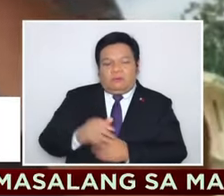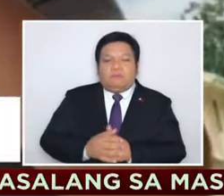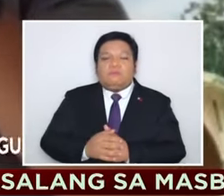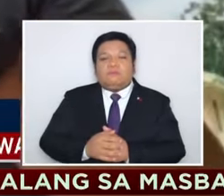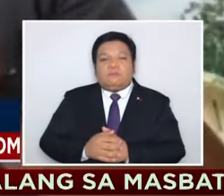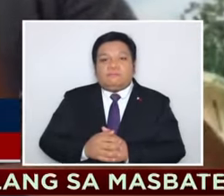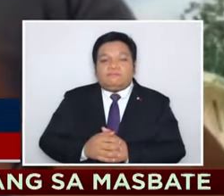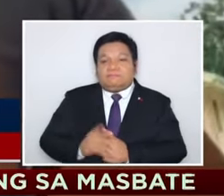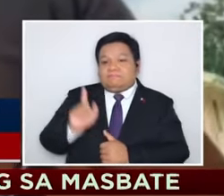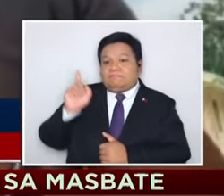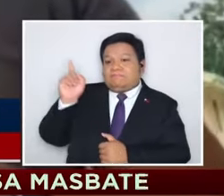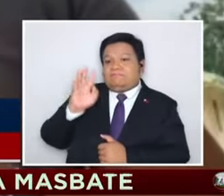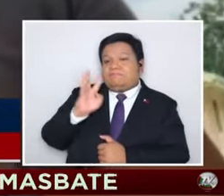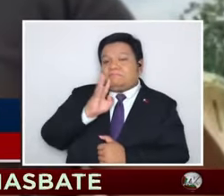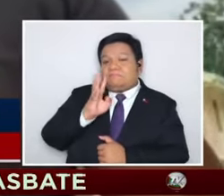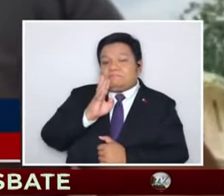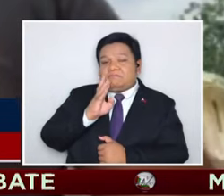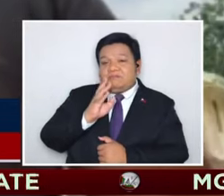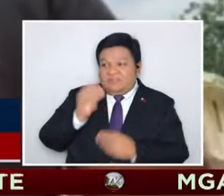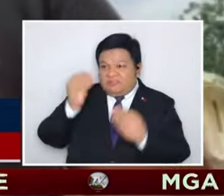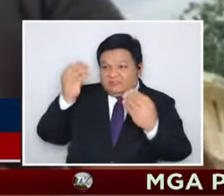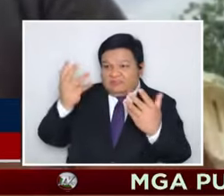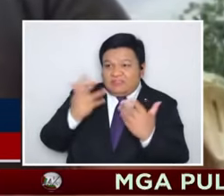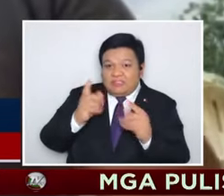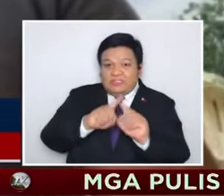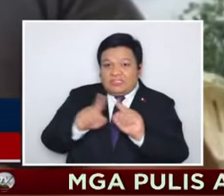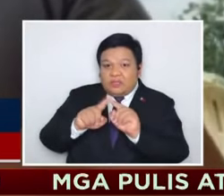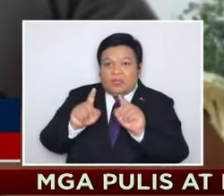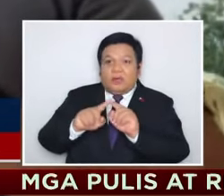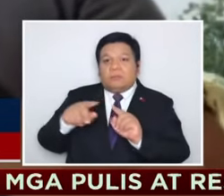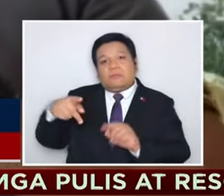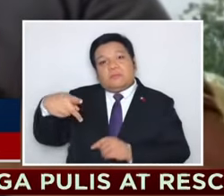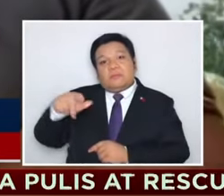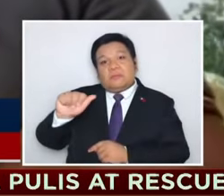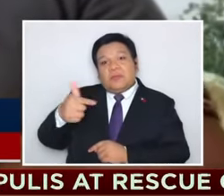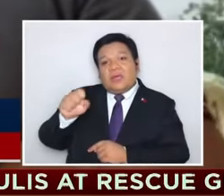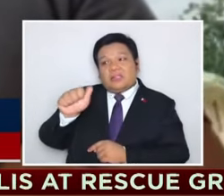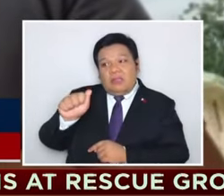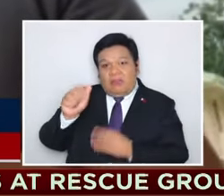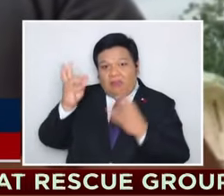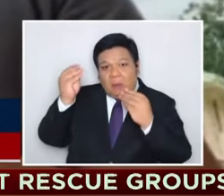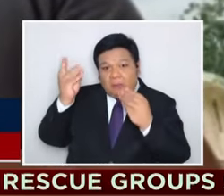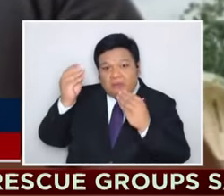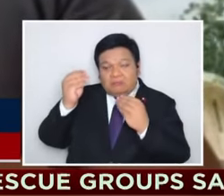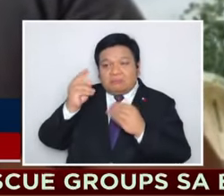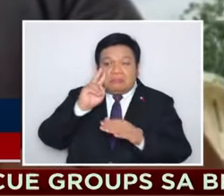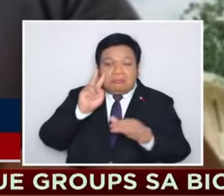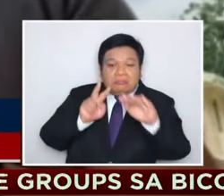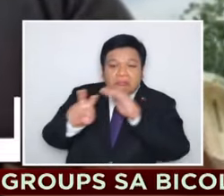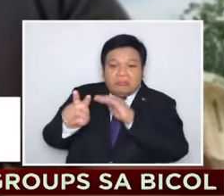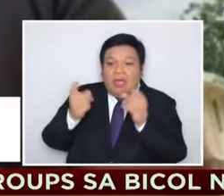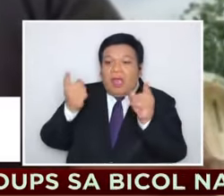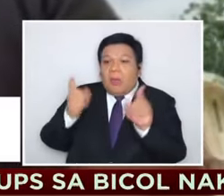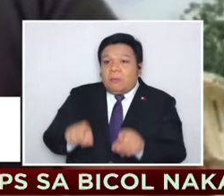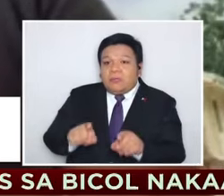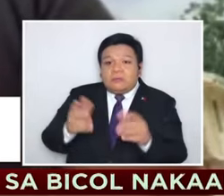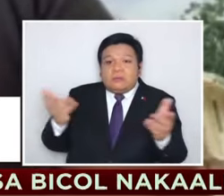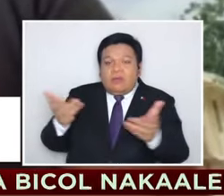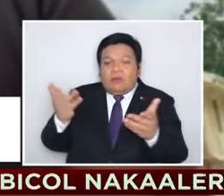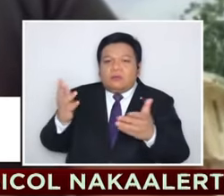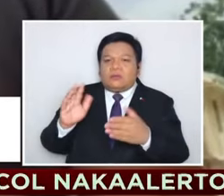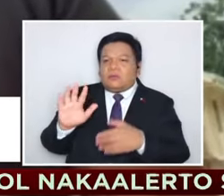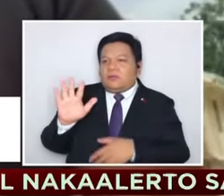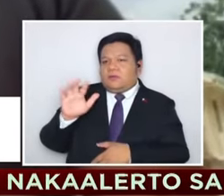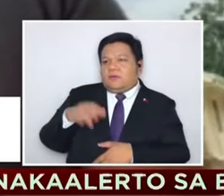coming from weather agencies like the PAGASA is that pinoproject siya na tatama siya sa northern part